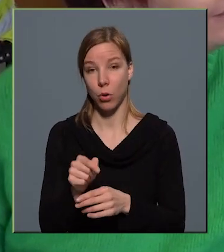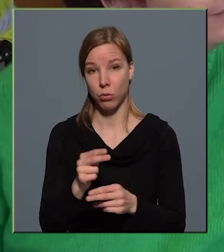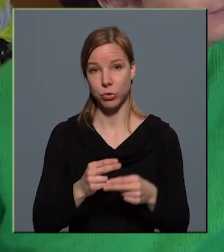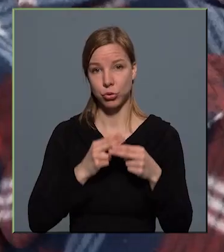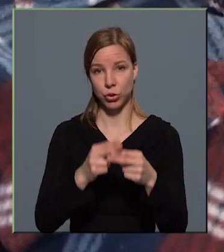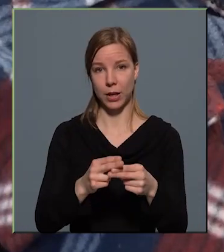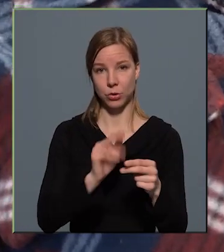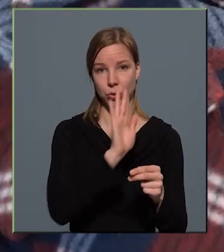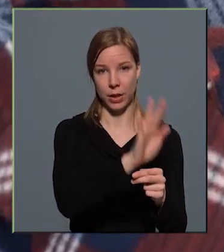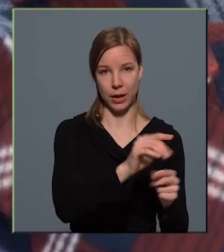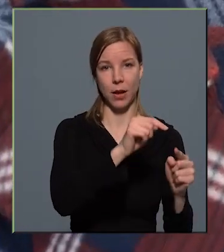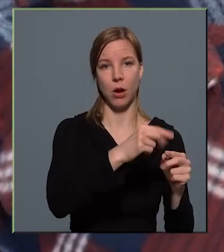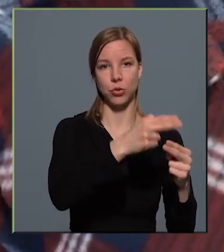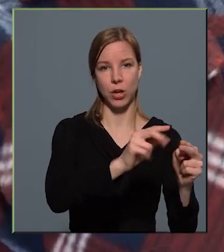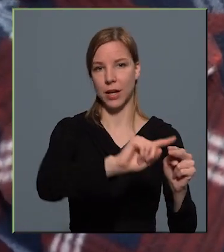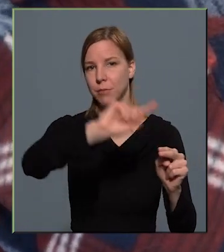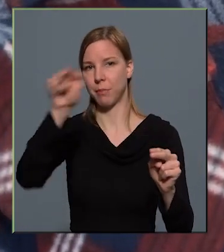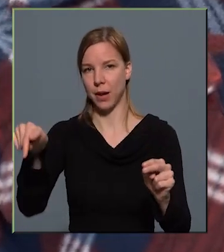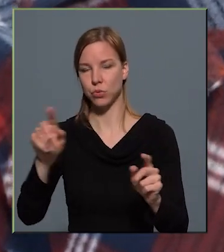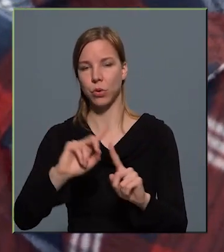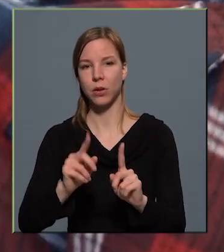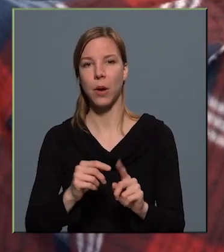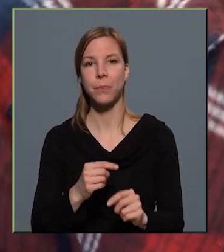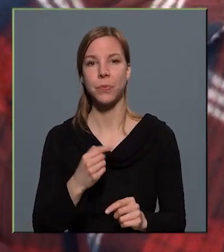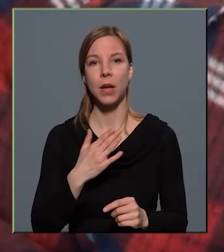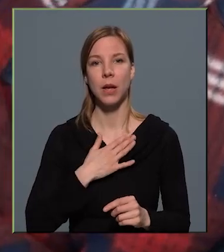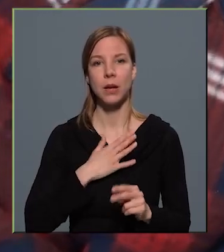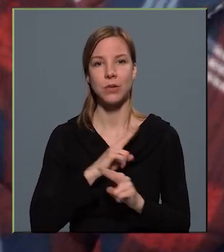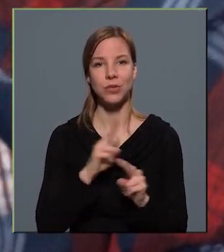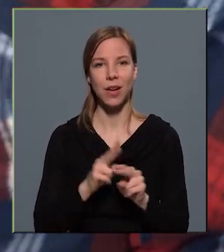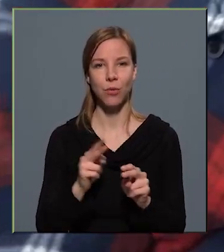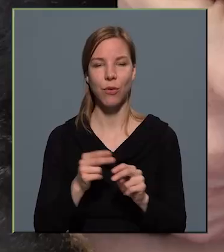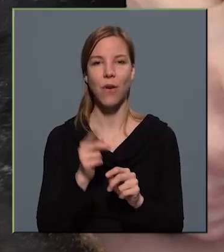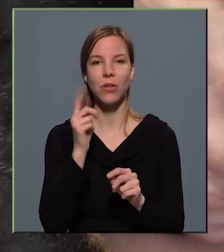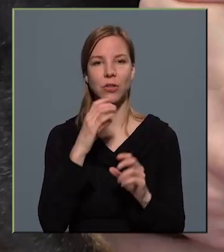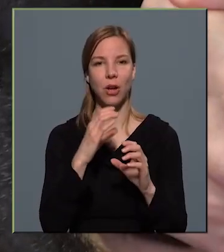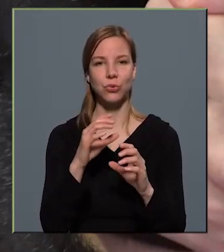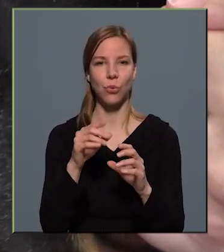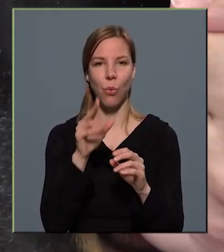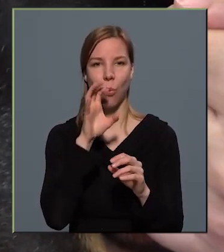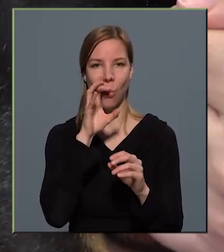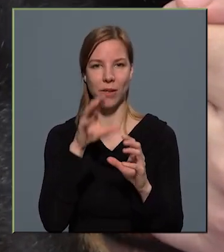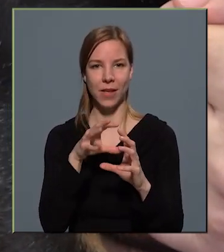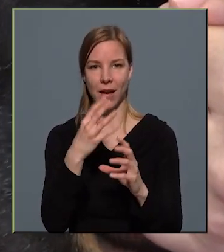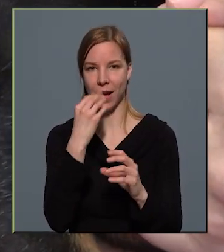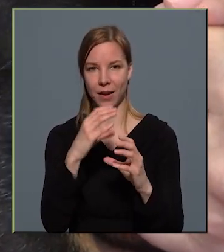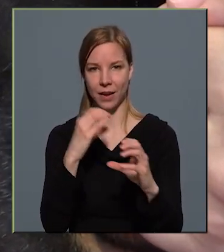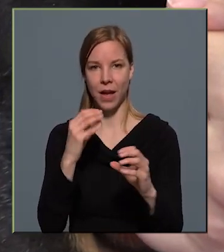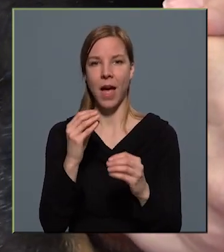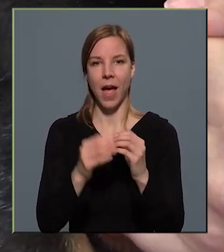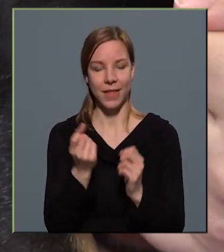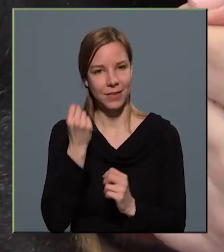akik segítenek másoknak. És mivel, hogy nekünk itt van a tacskunk, és ezért találtuk ki, hogy kicsi a bors, de